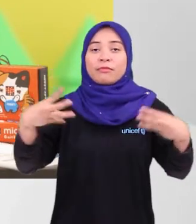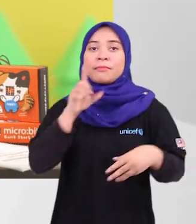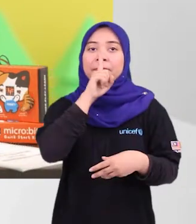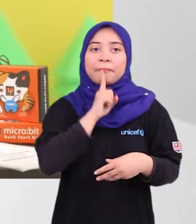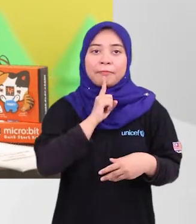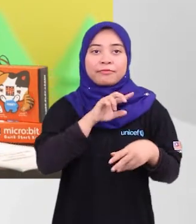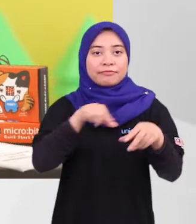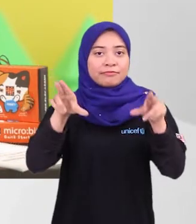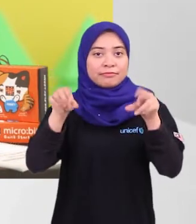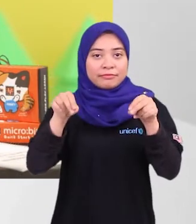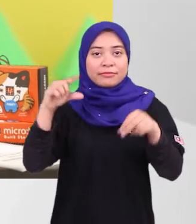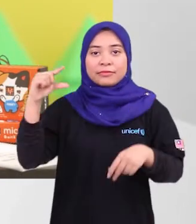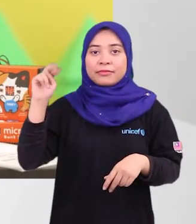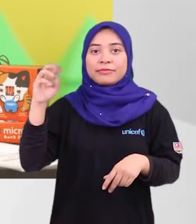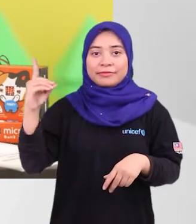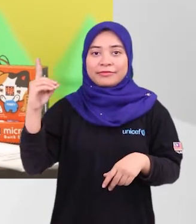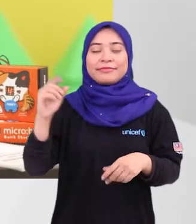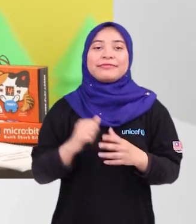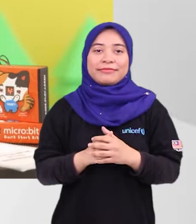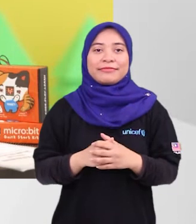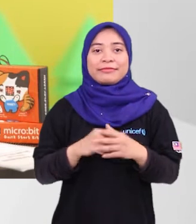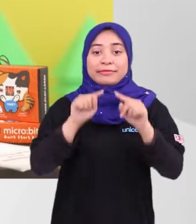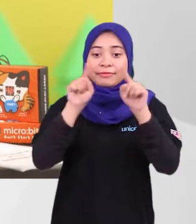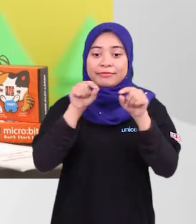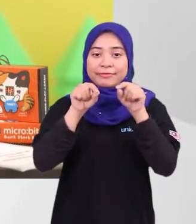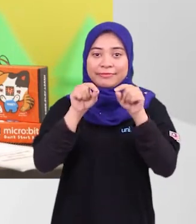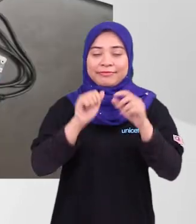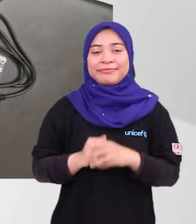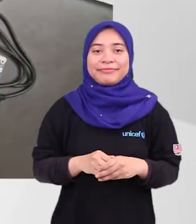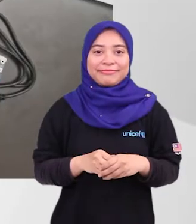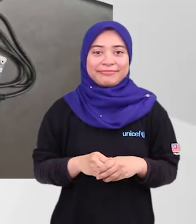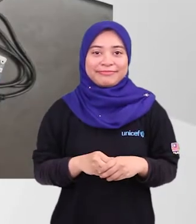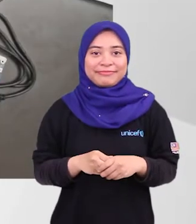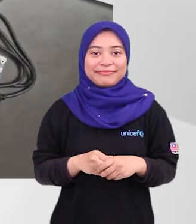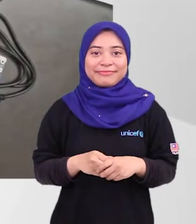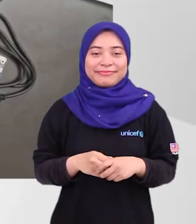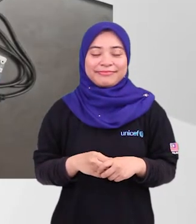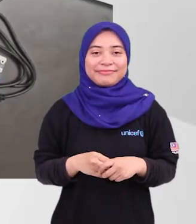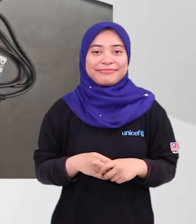buzzer diklipkan ke pin kosong dan wayar hitam diklipkan pada GND di papan Microbit.